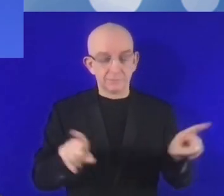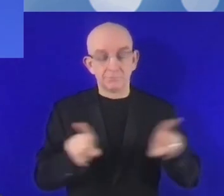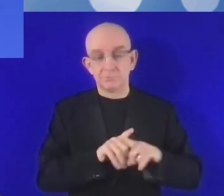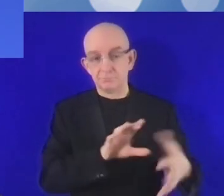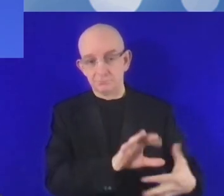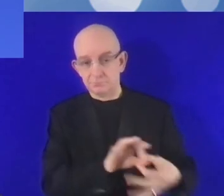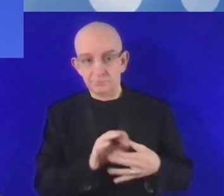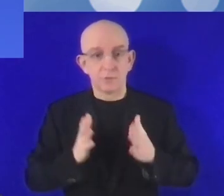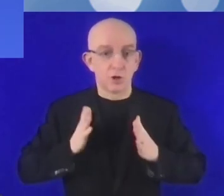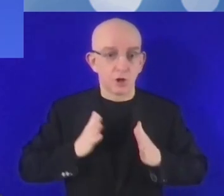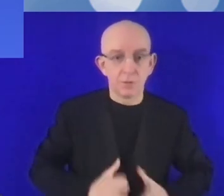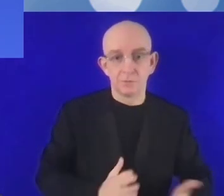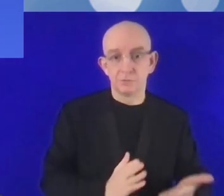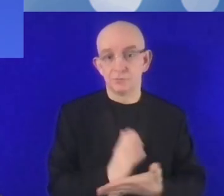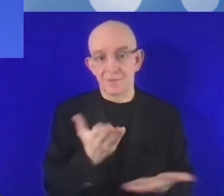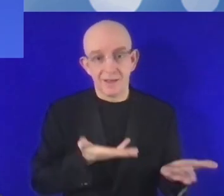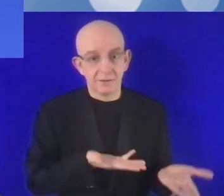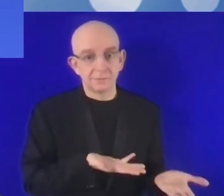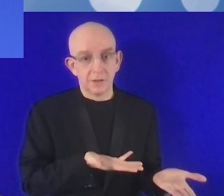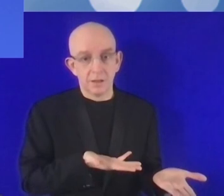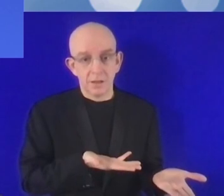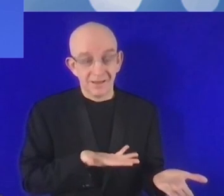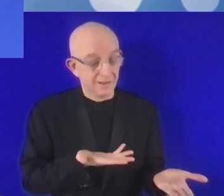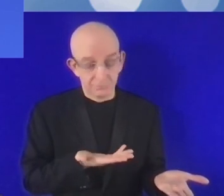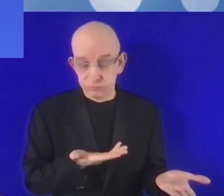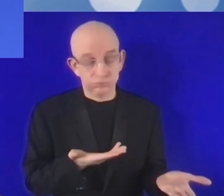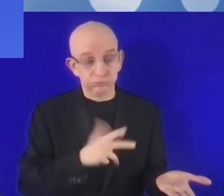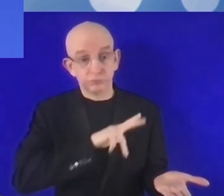教训对每个人是不同的。从我的角度来看，